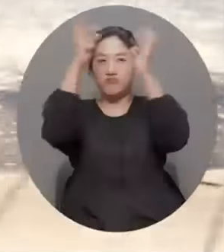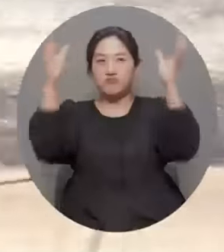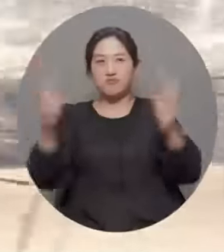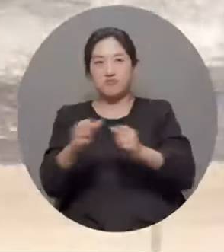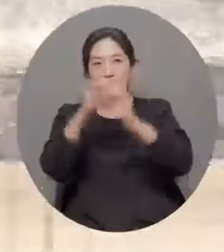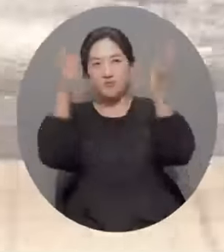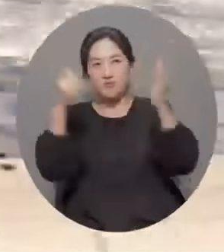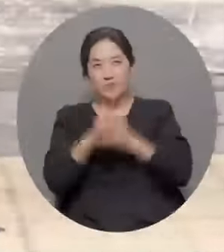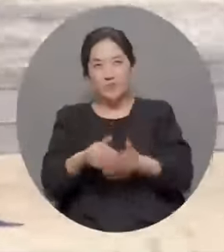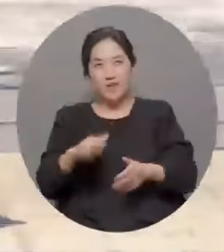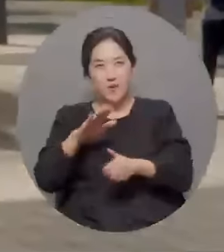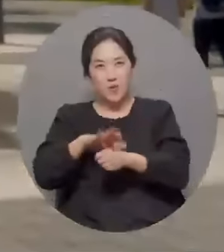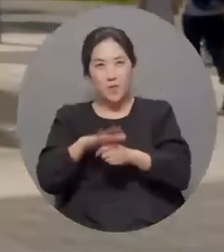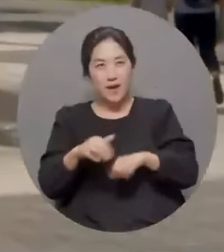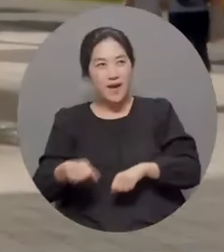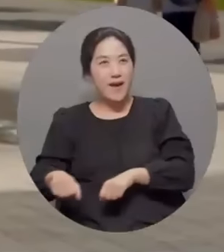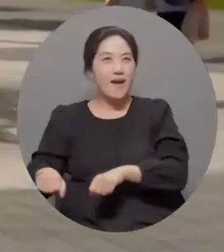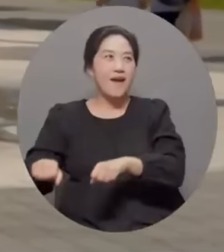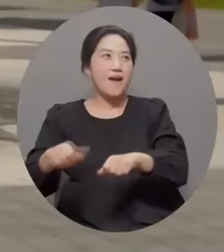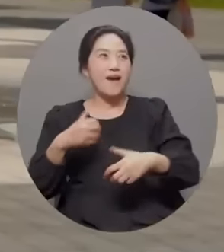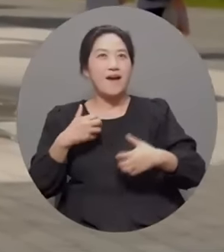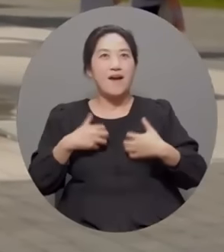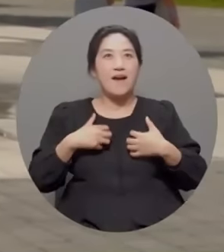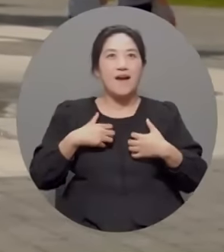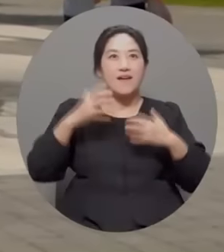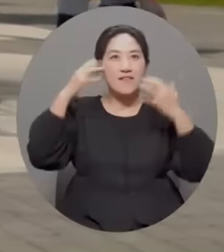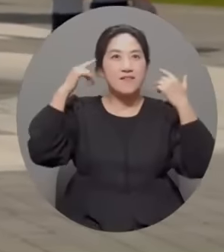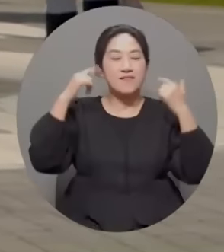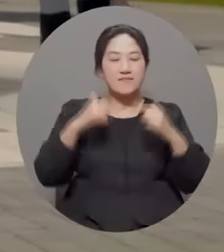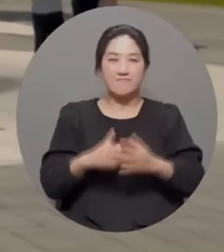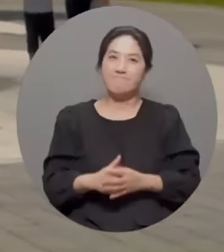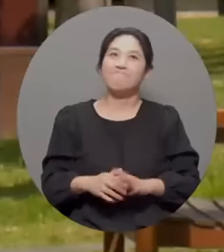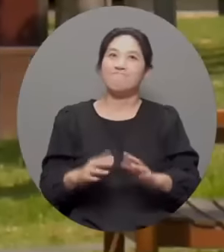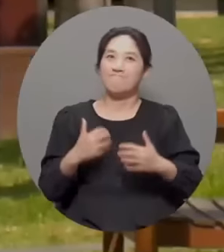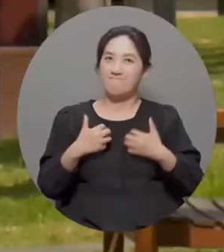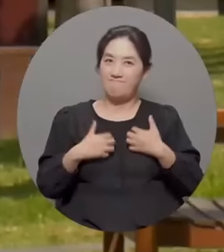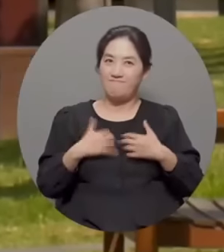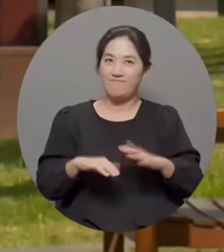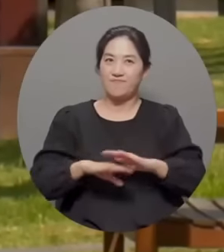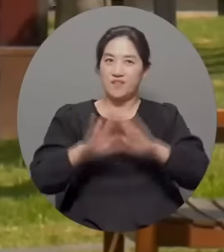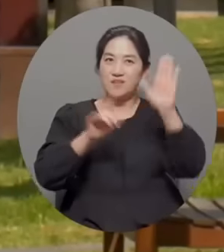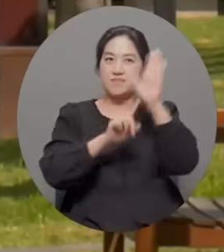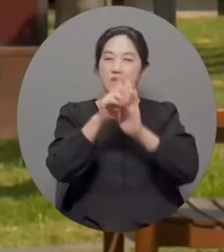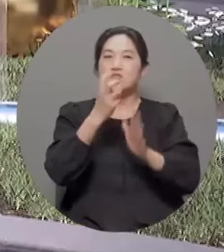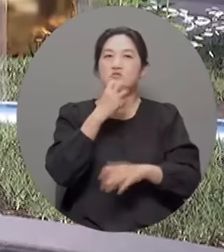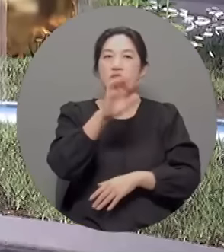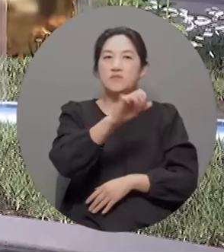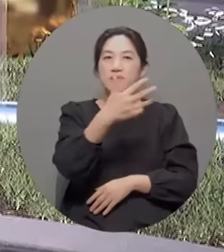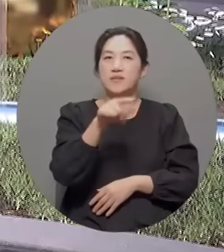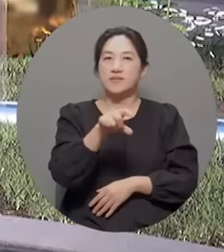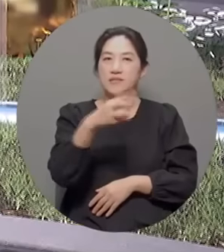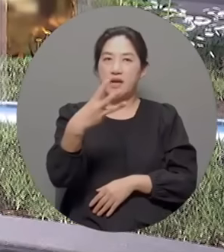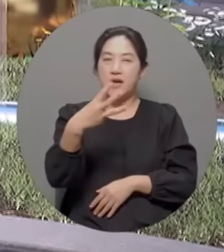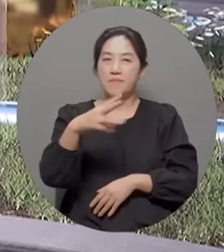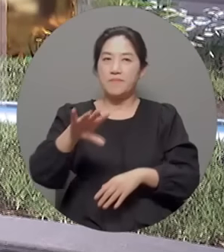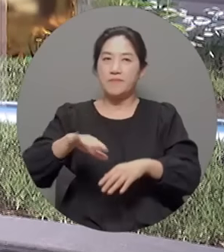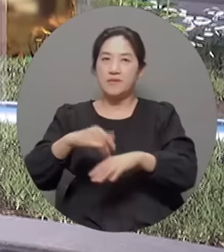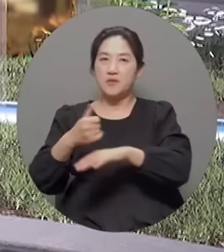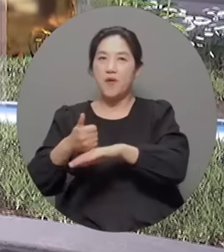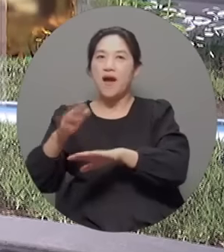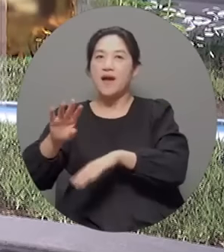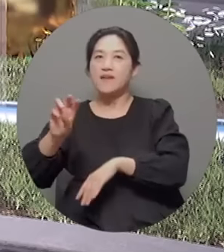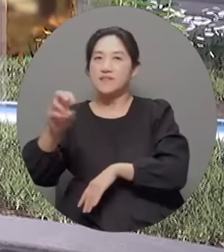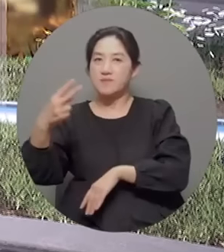따라 아이들은 더위를 즐기고 있습니다. 오늘 서울의 낮 최고 기온은 28.3도, 의왕시가 32.1도까지